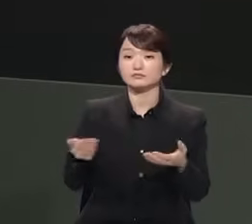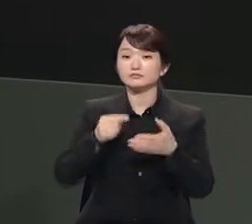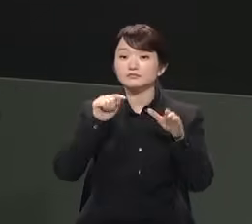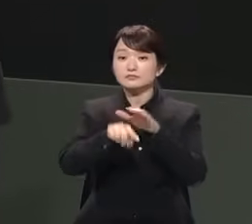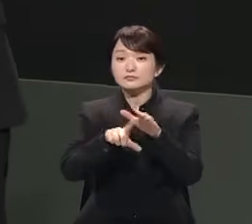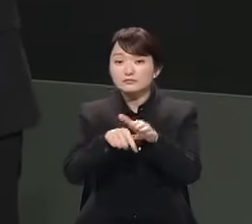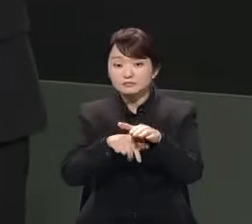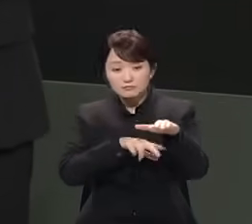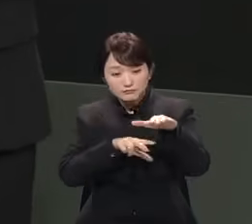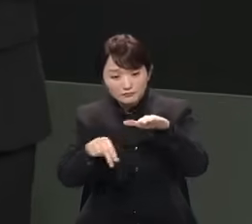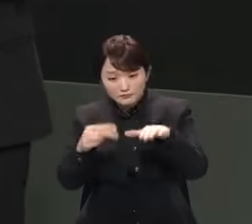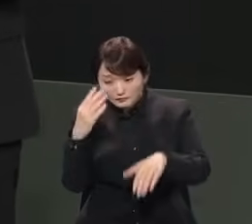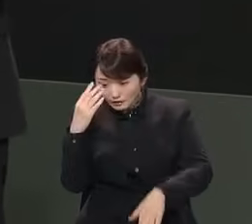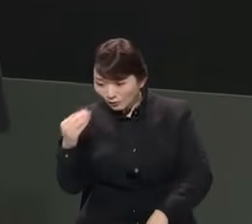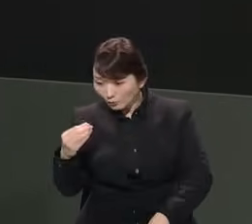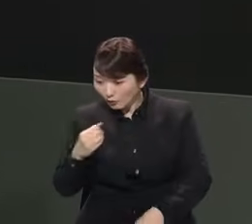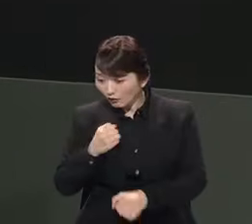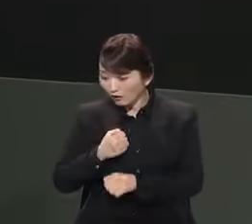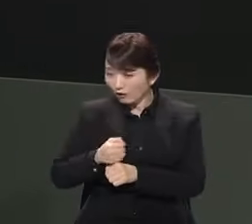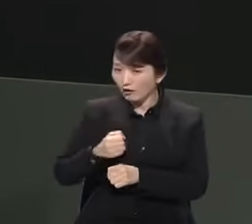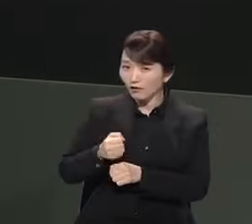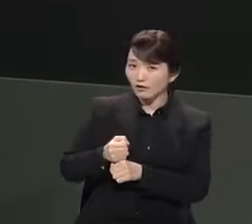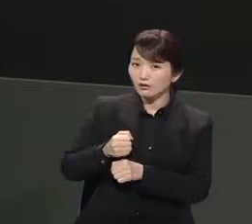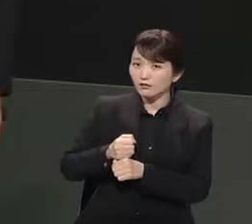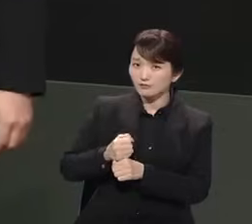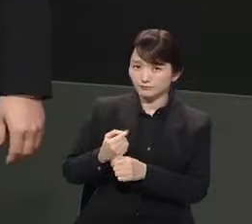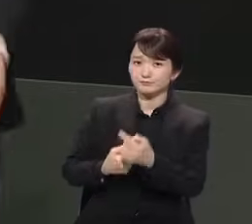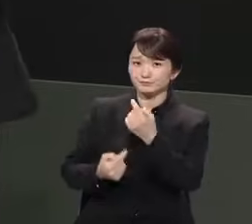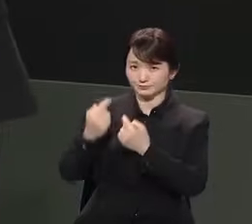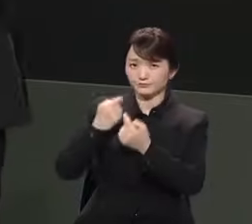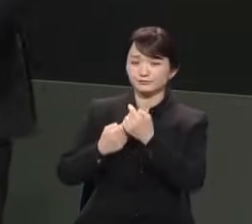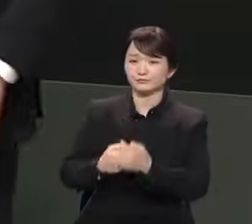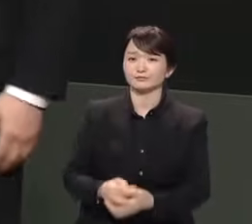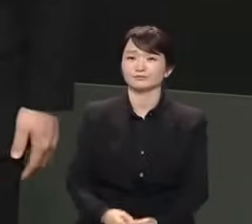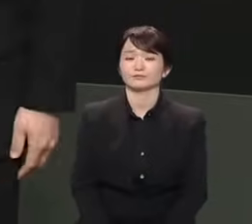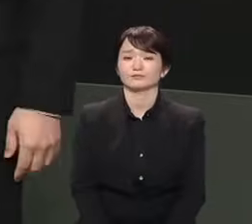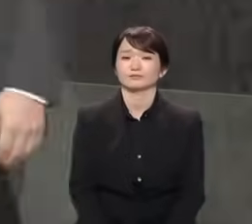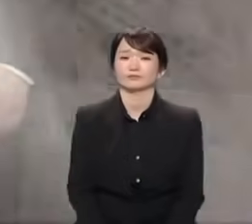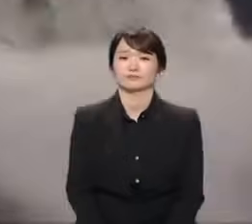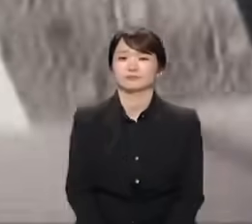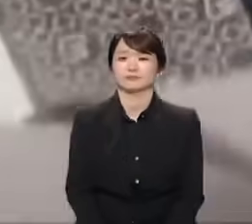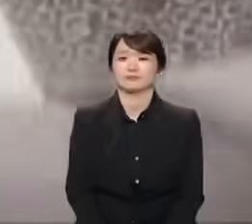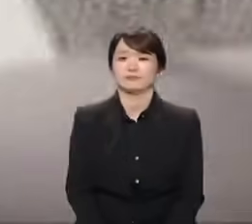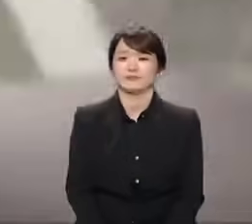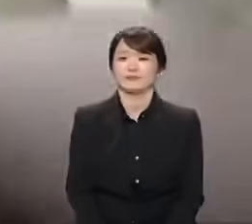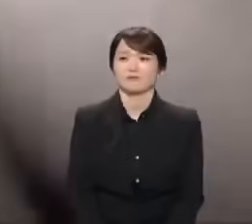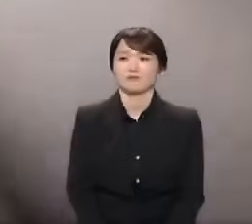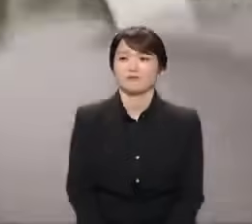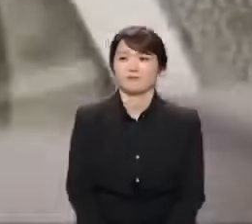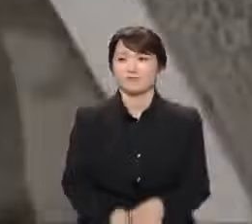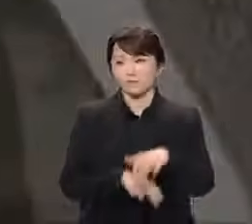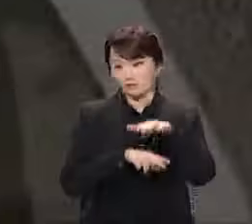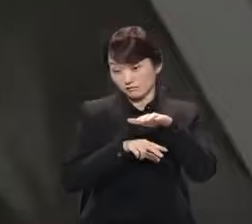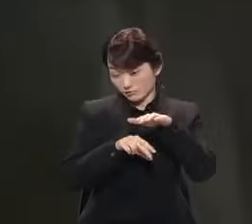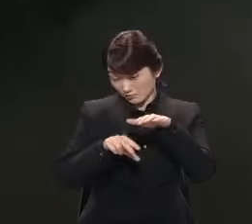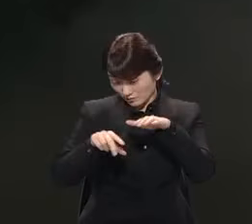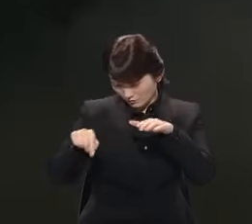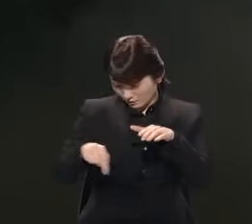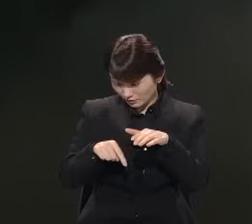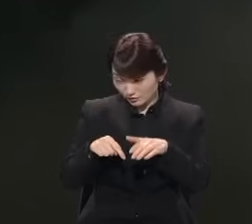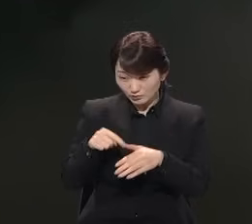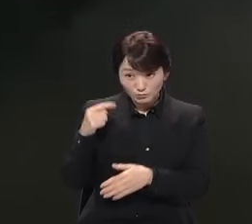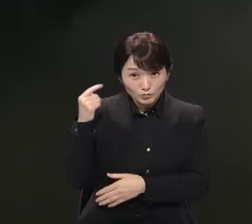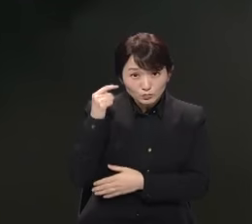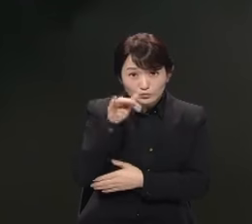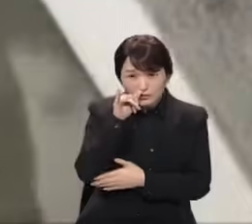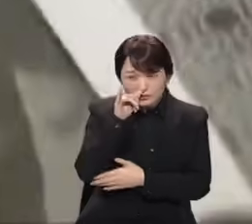지하철에서 황당한 모습을 또 목격하셨다면서 사방가족께서 제보해 주셨어요. 만나보시죠. 자, 지하철에서 들리는 후루룩